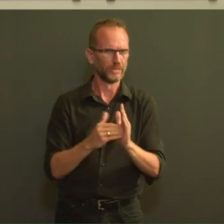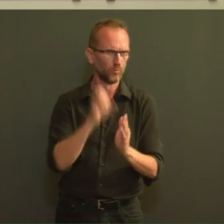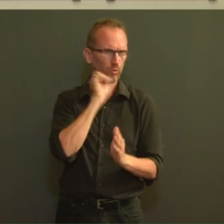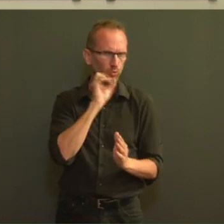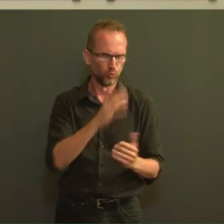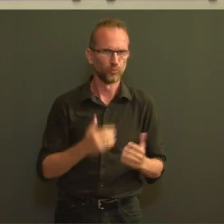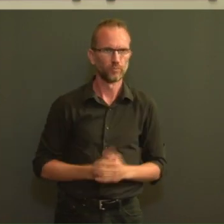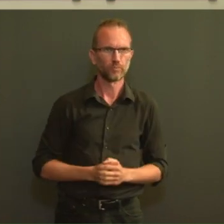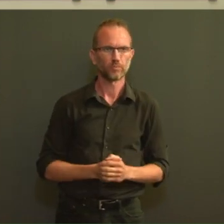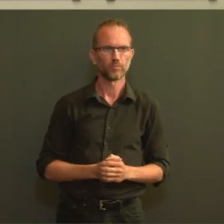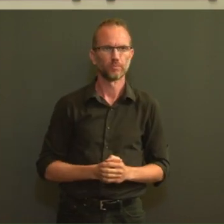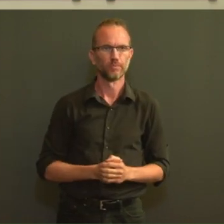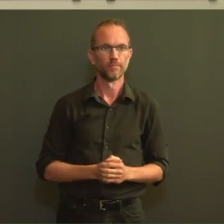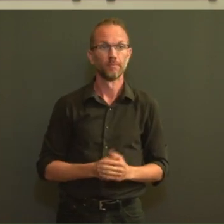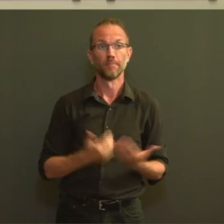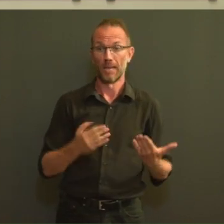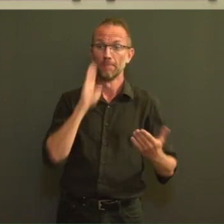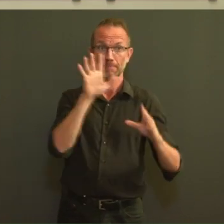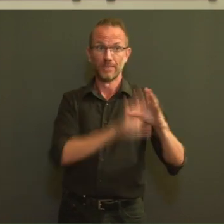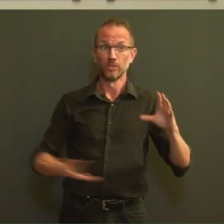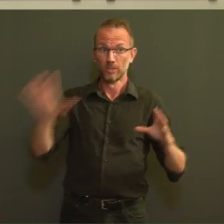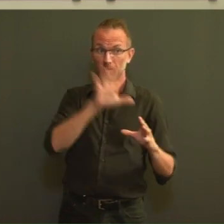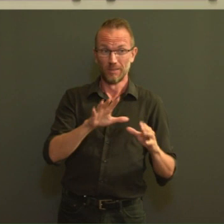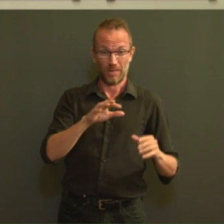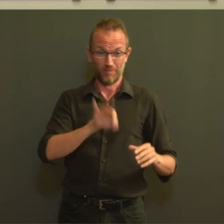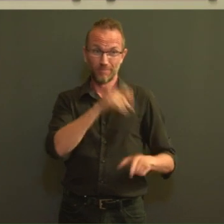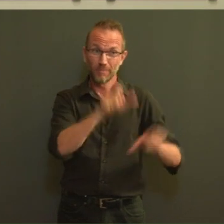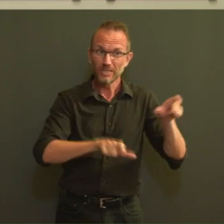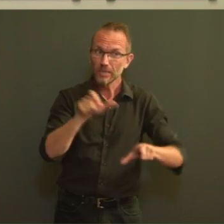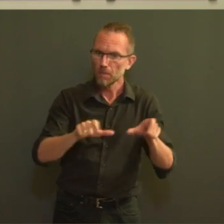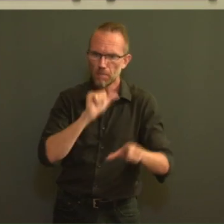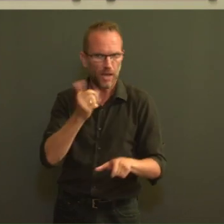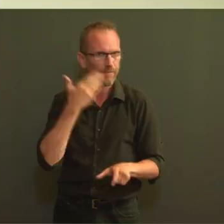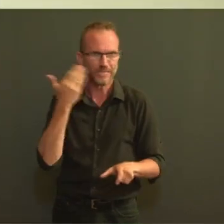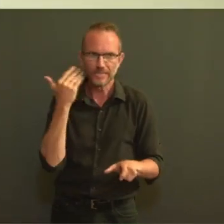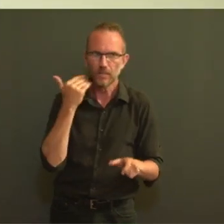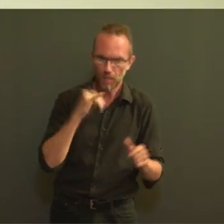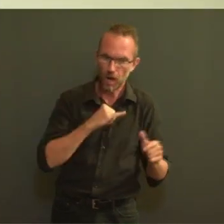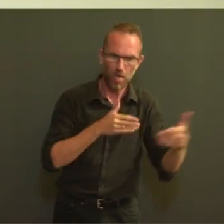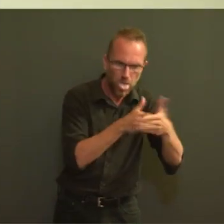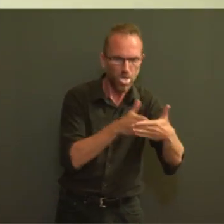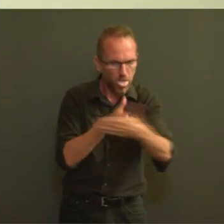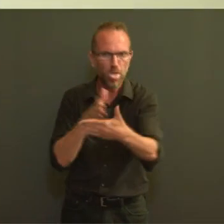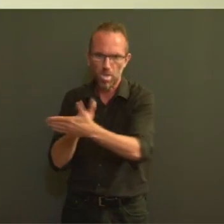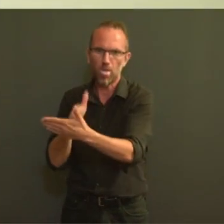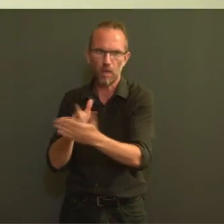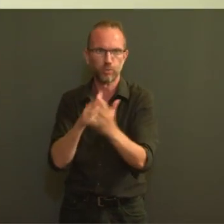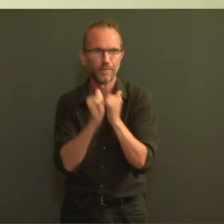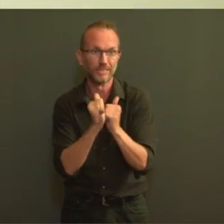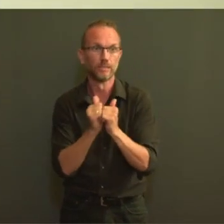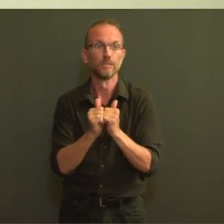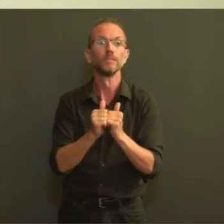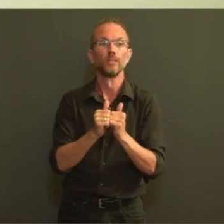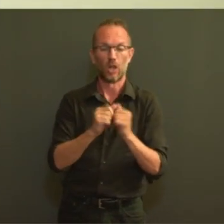Cependant, tester à grande échelle, ce n'est pas toujours facile. Il y a de nombreux obstacles. Et l'automne et l'hiver seront